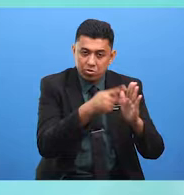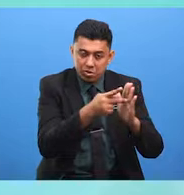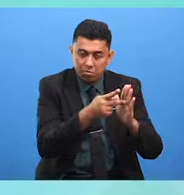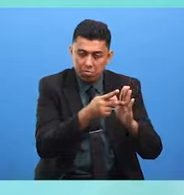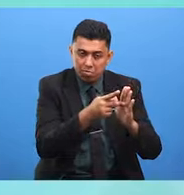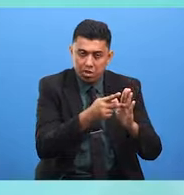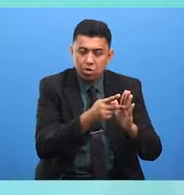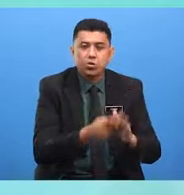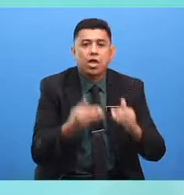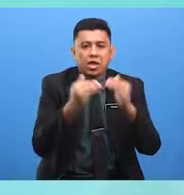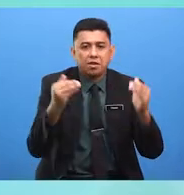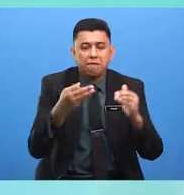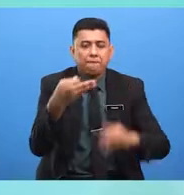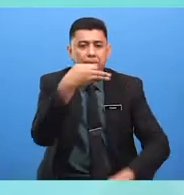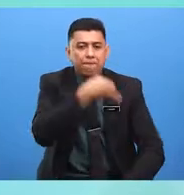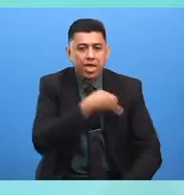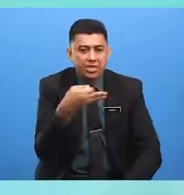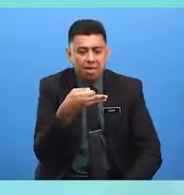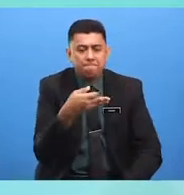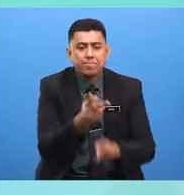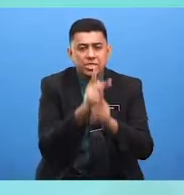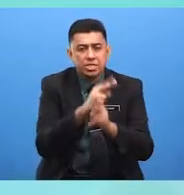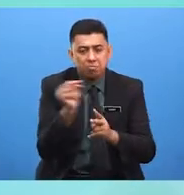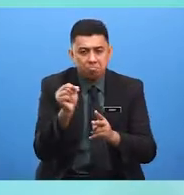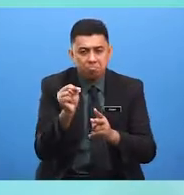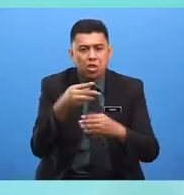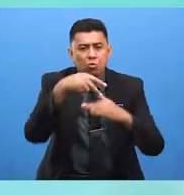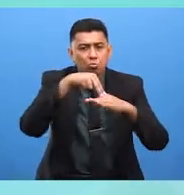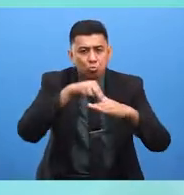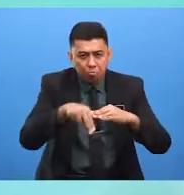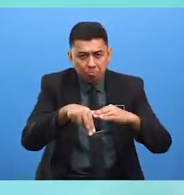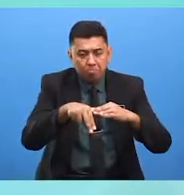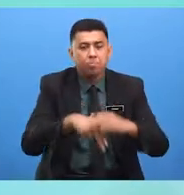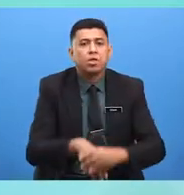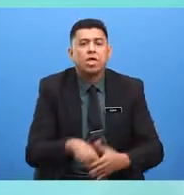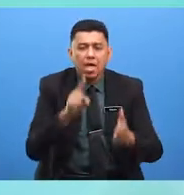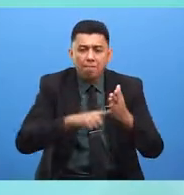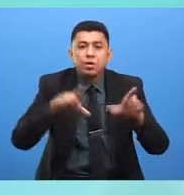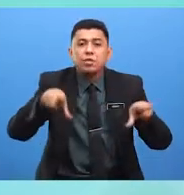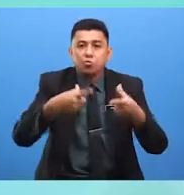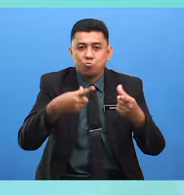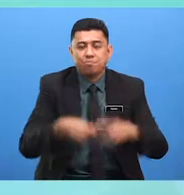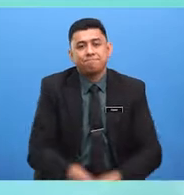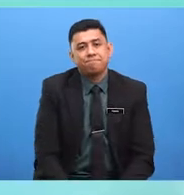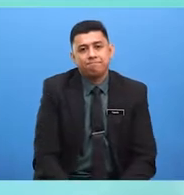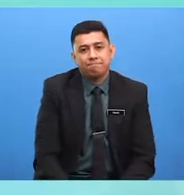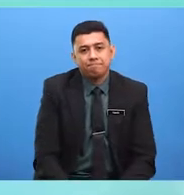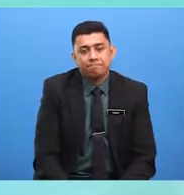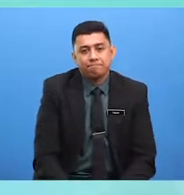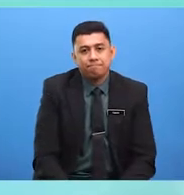kadar faedah pinjamannya kalau kadar faedah pinjaman diturunkan Apakah nya akan berlaku